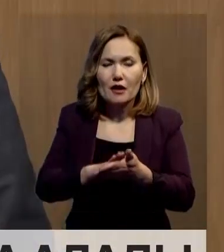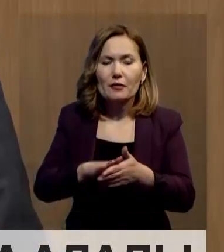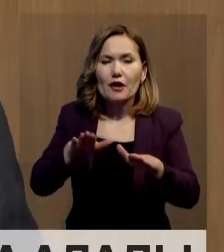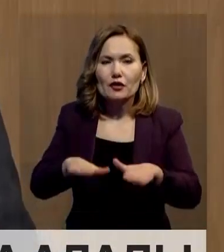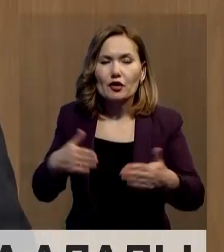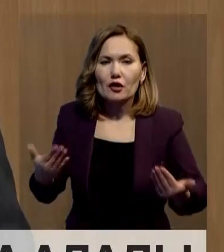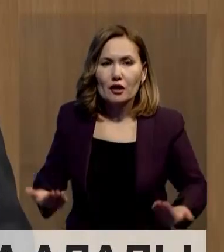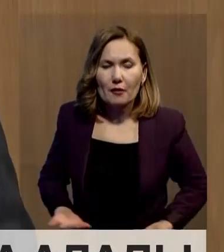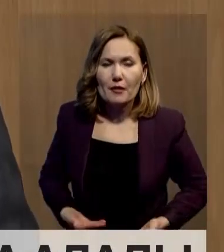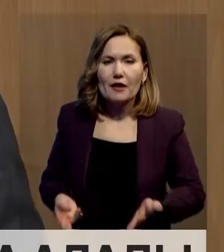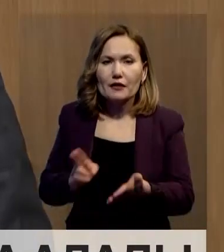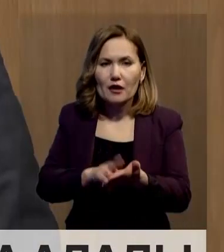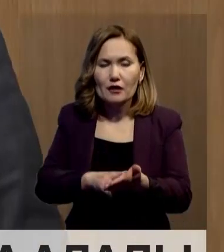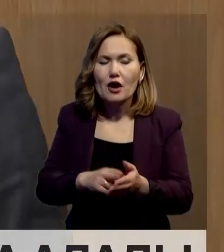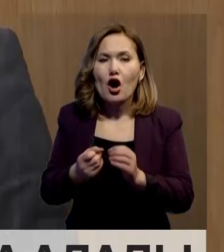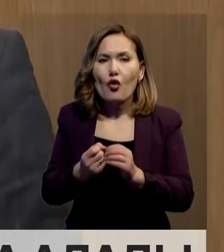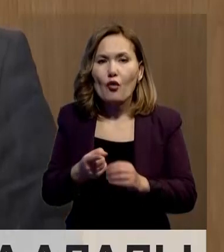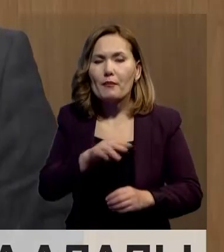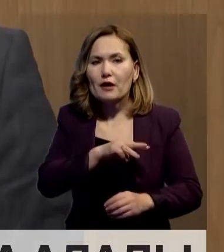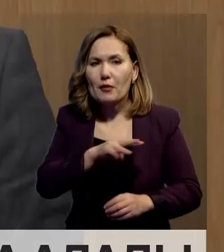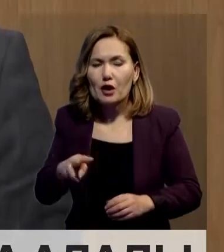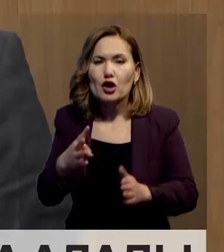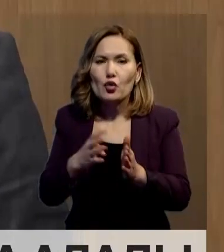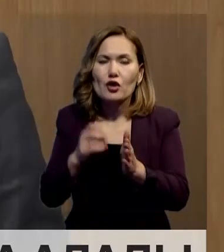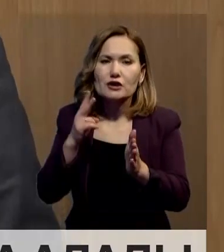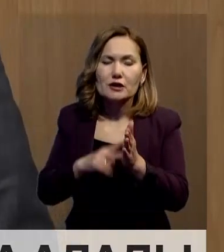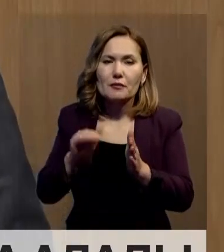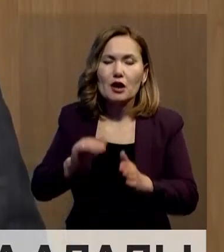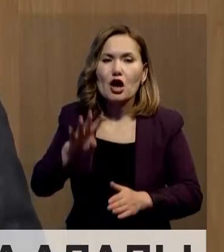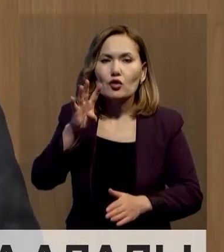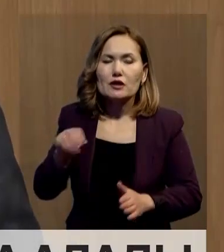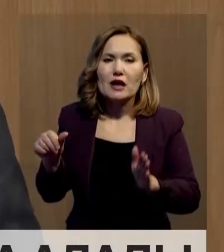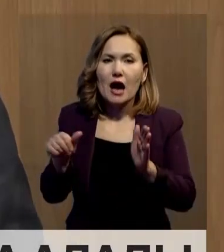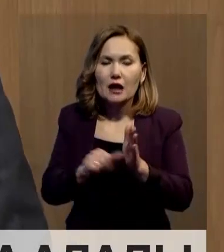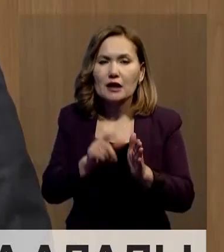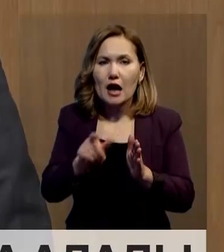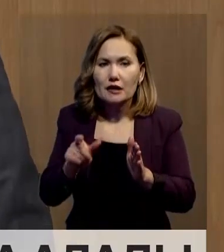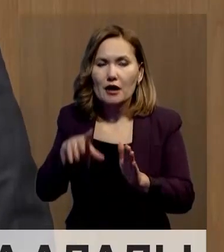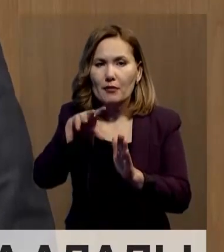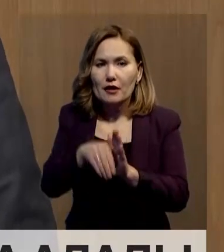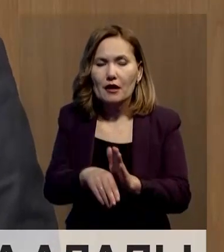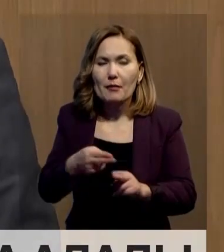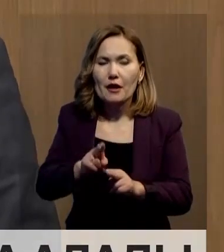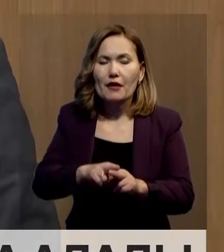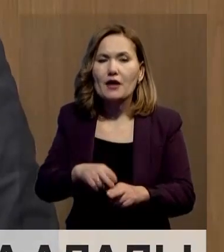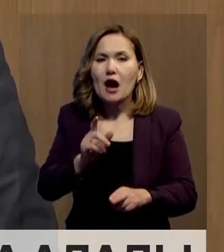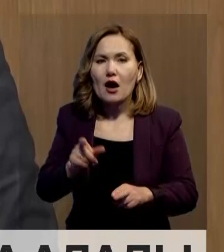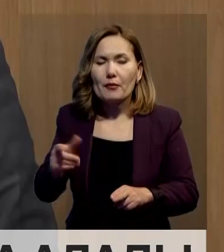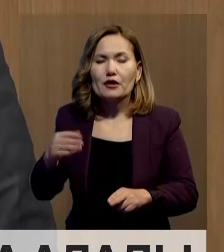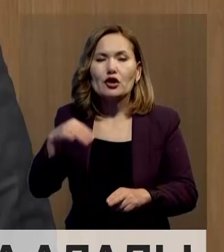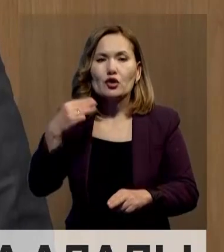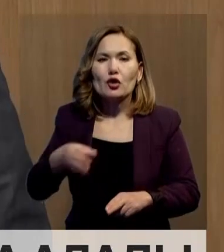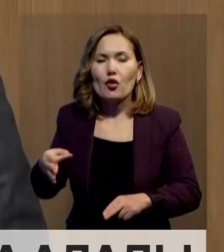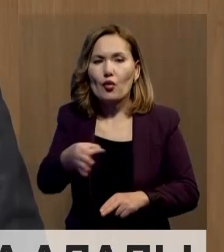бойынша алдын ала есепке алынған 11 миллион 970 406 сайлаушы кірді. Сайлаушылардың дені Түркістан